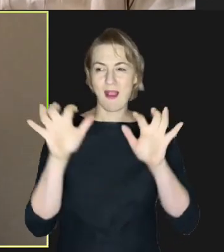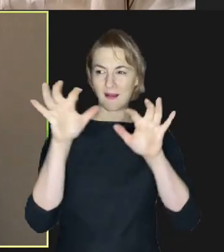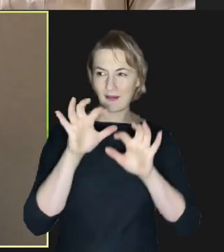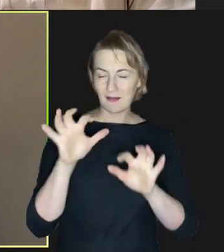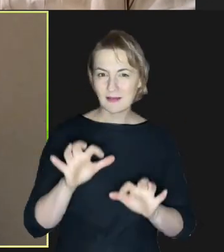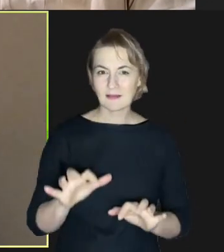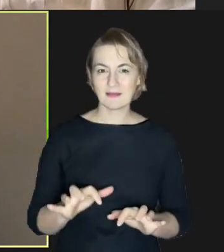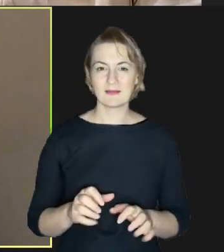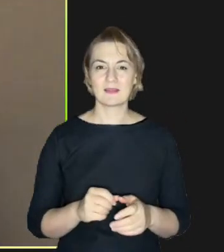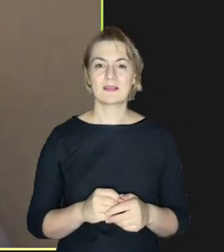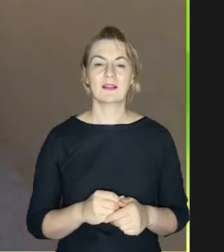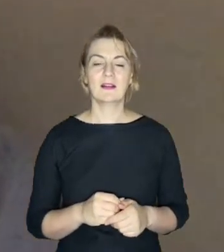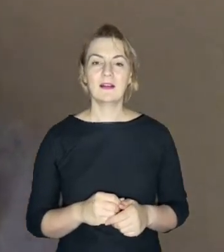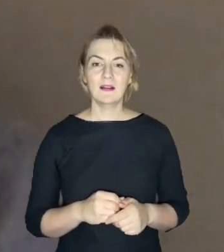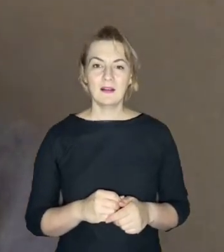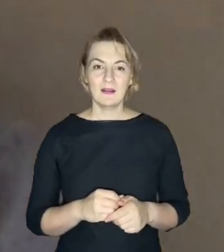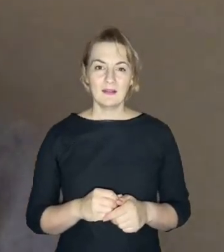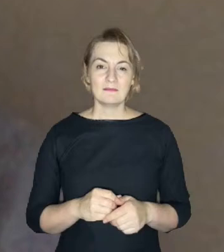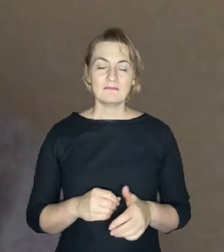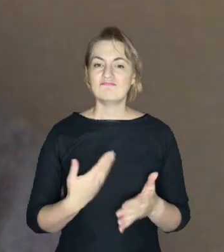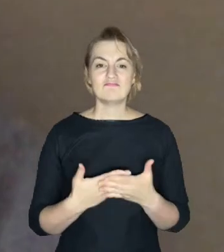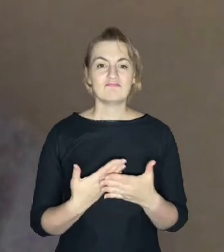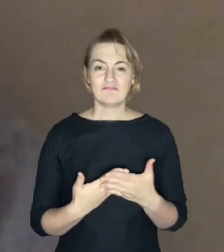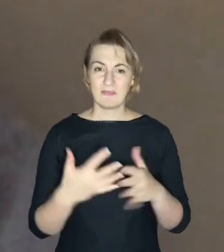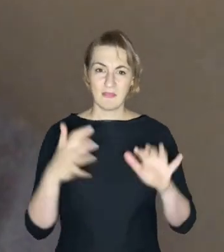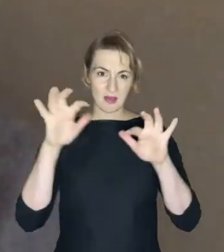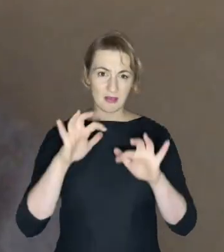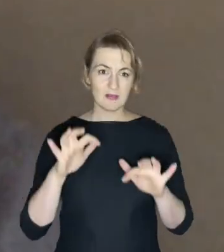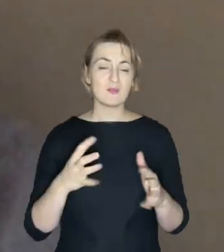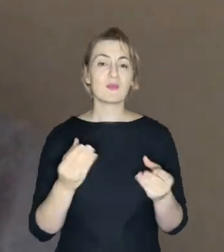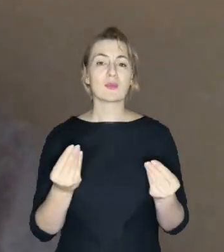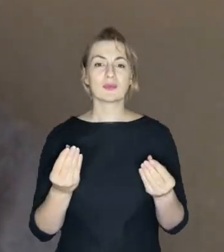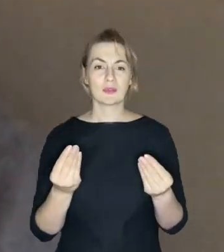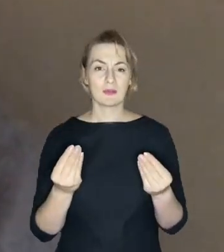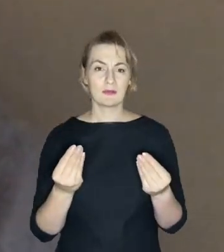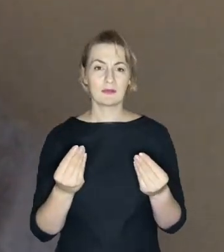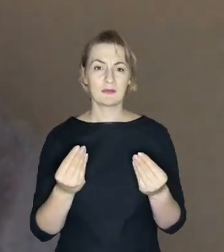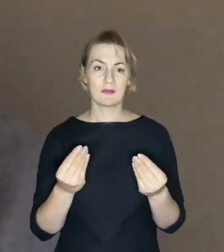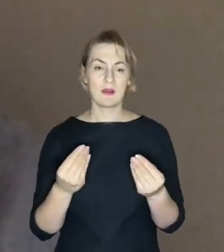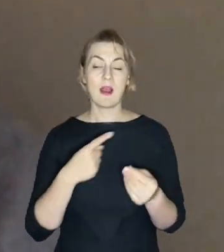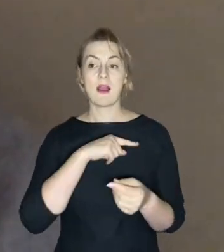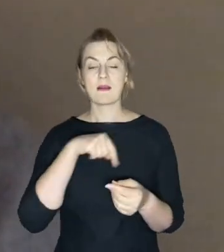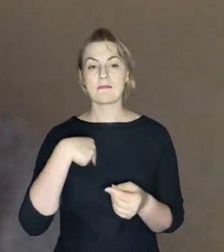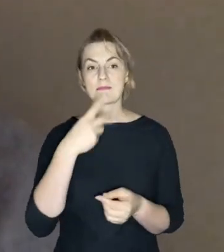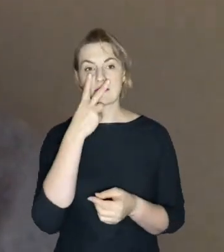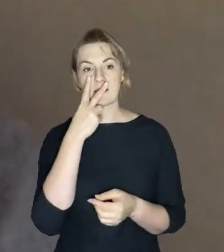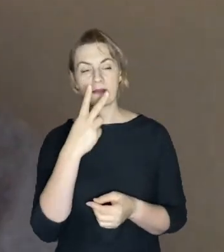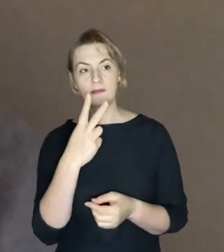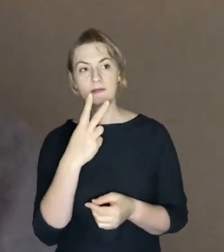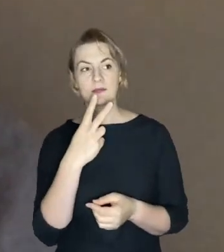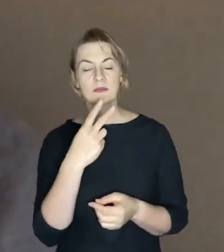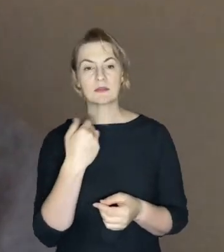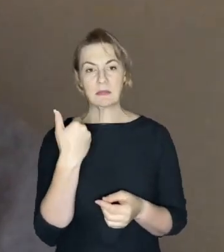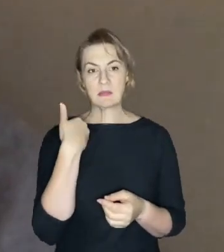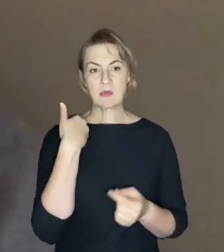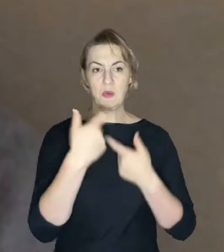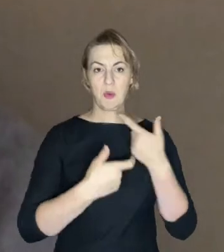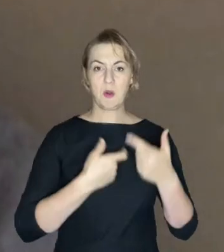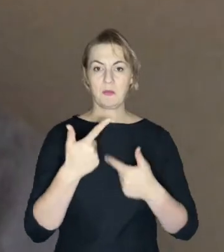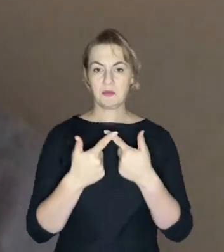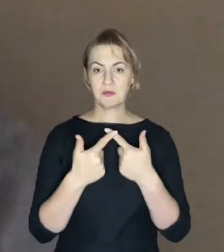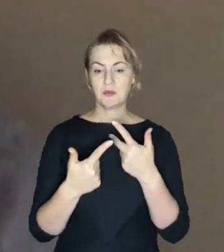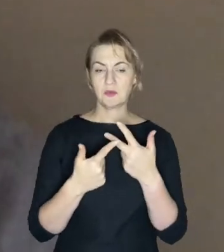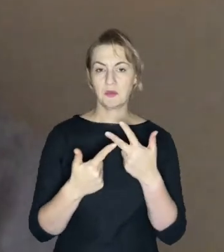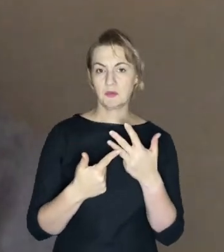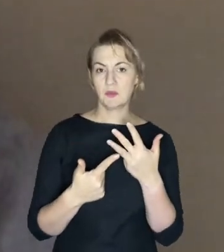Każdy kryzys jest po to, żeby pokazać nam, że to, co do tej pory robiliśmy,